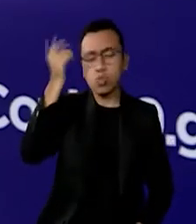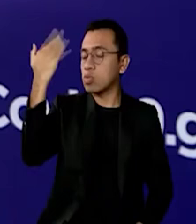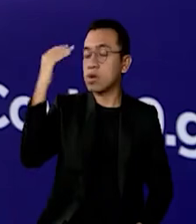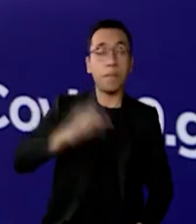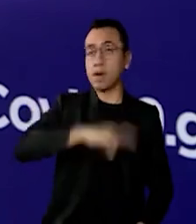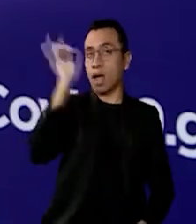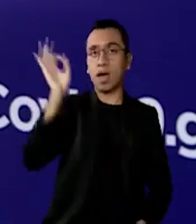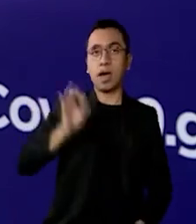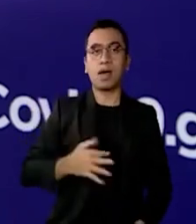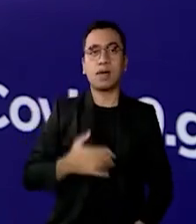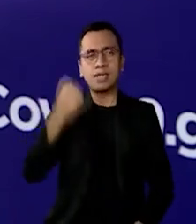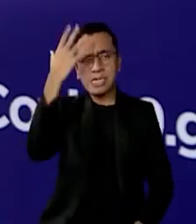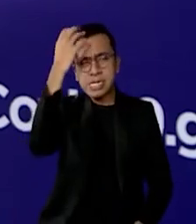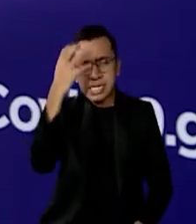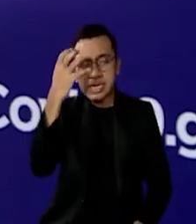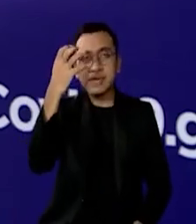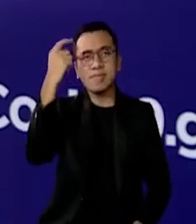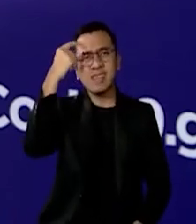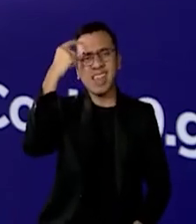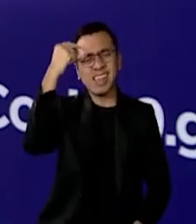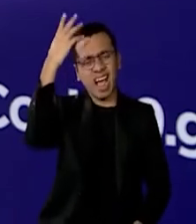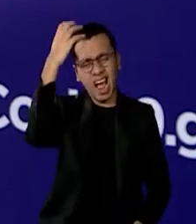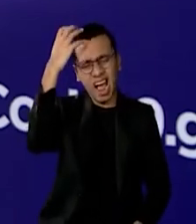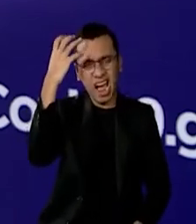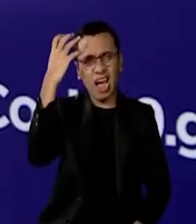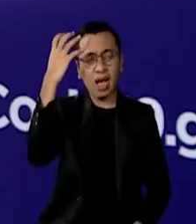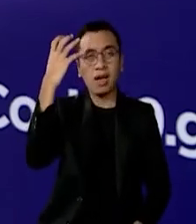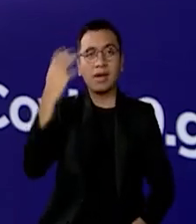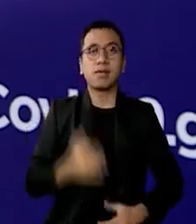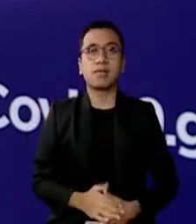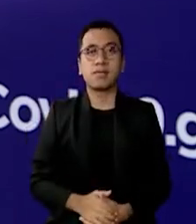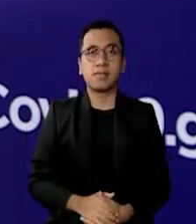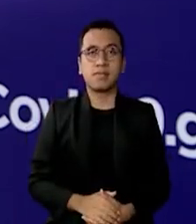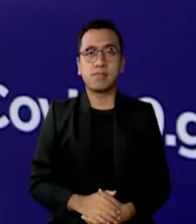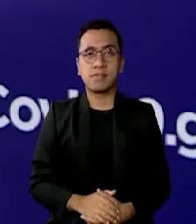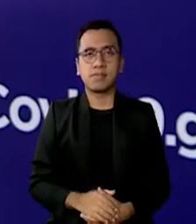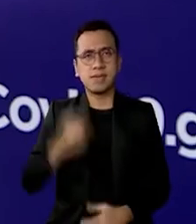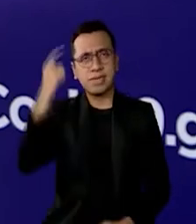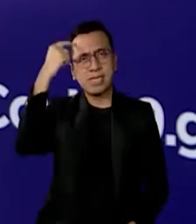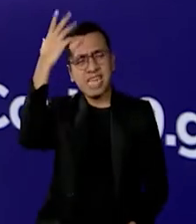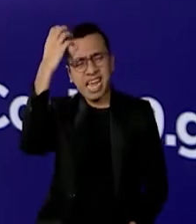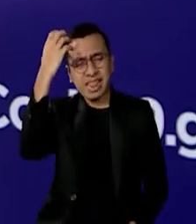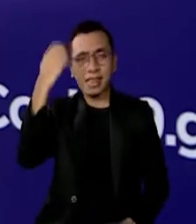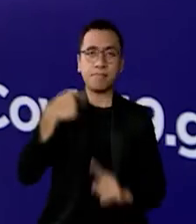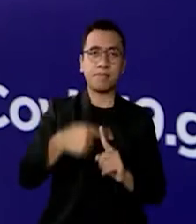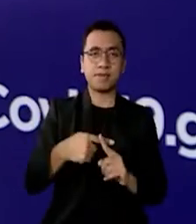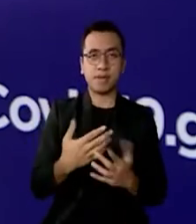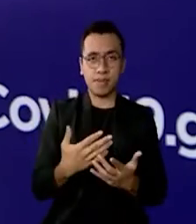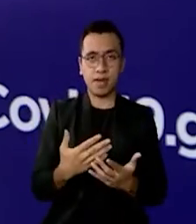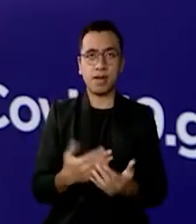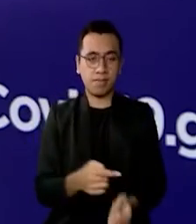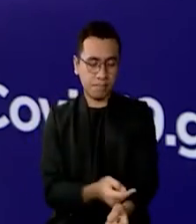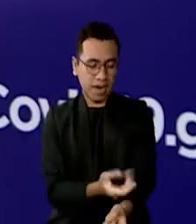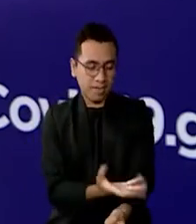Alhamdulillah selamanya sehat ya belum pernah saya sakit kepala seperti itu disertai Eh badan yang memang